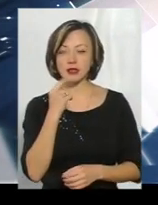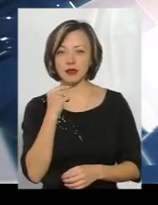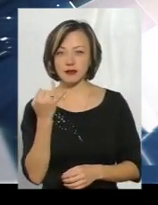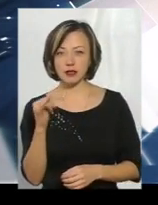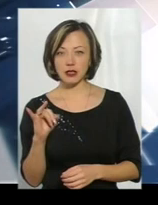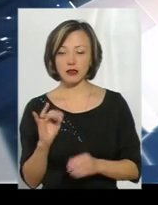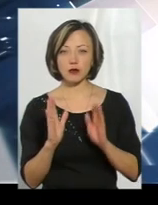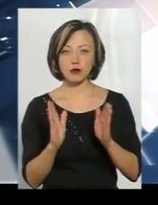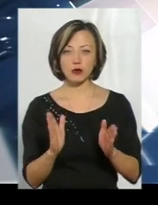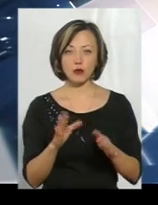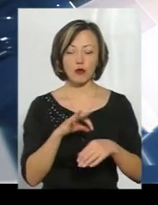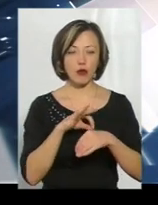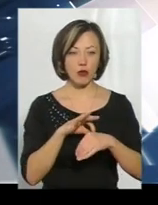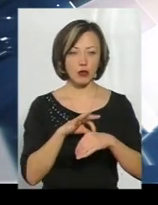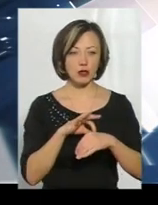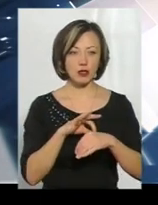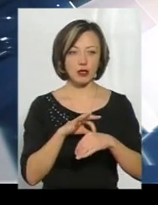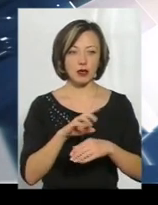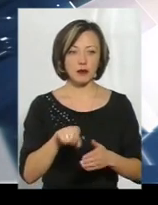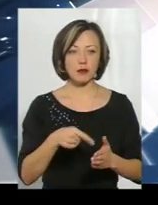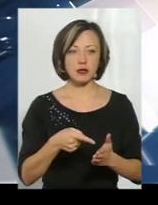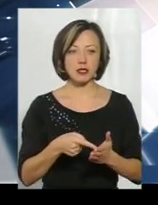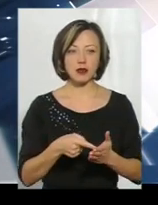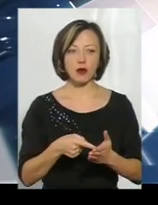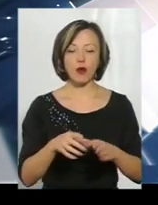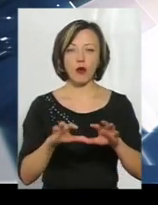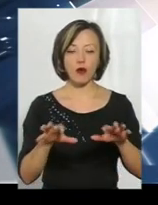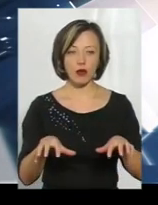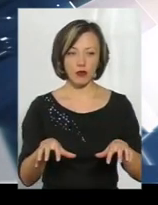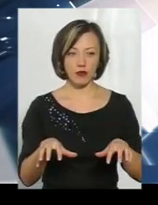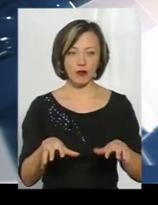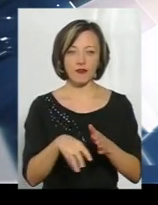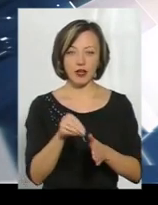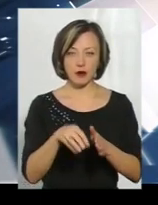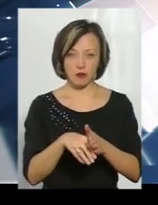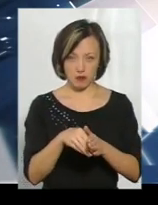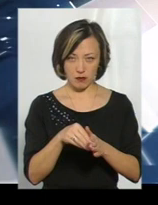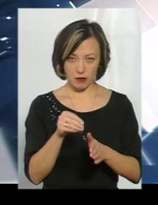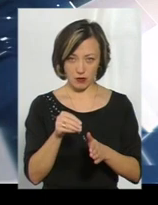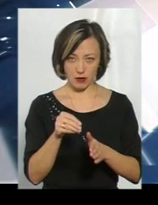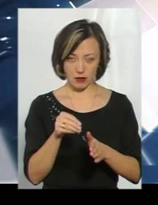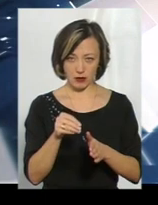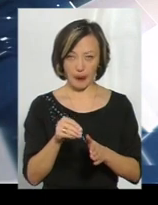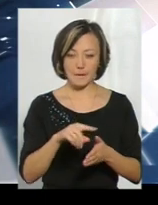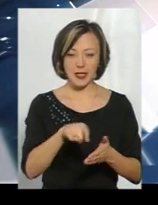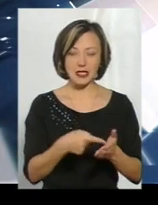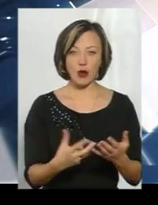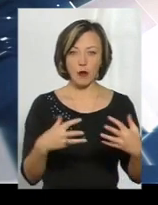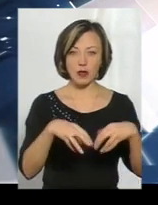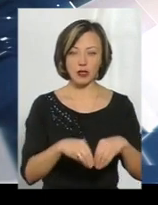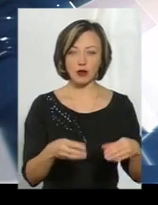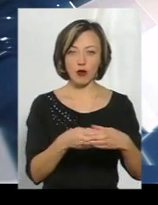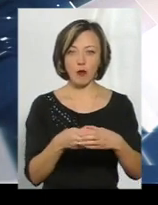будуть проходити міські вибори, це будуть міські об'єднані громади.